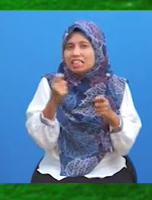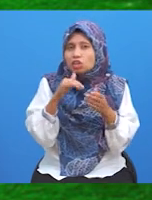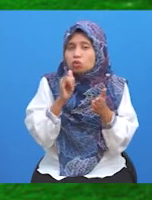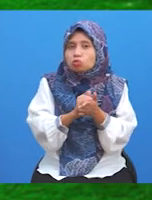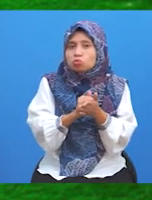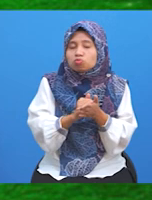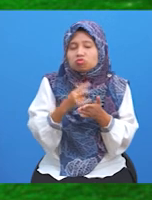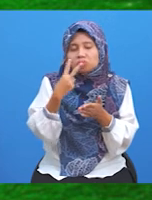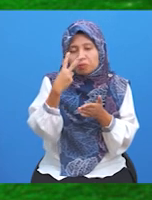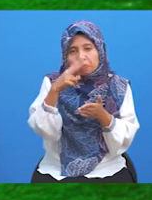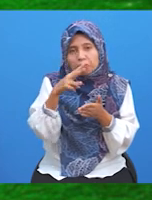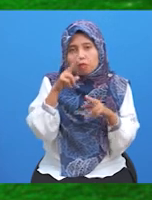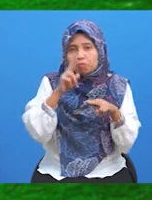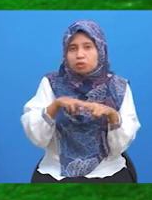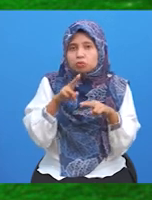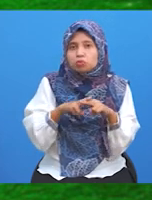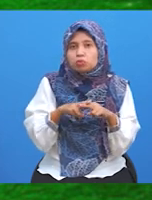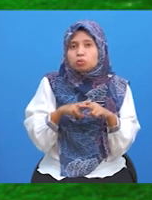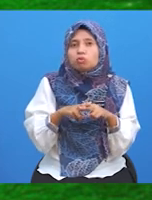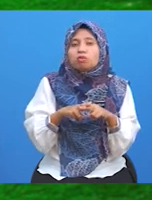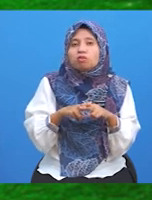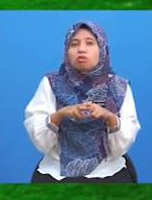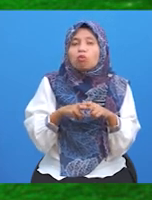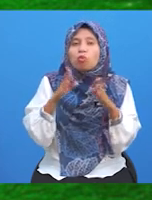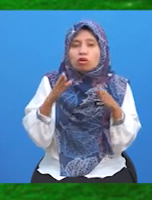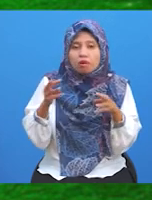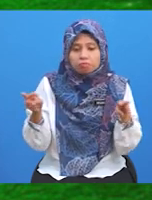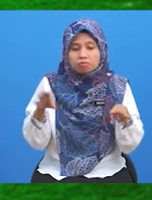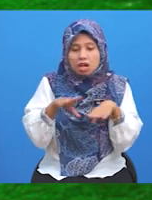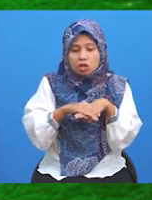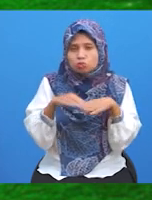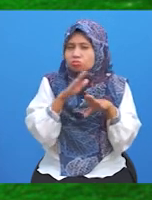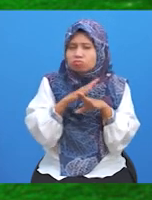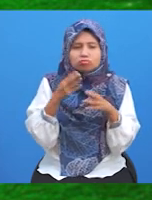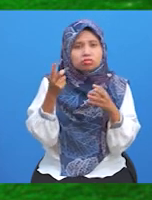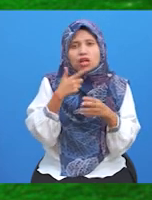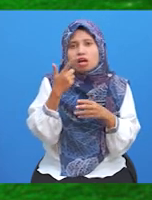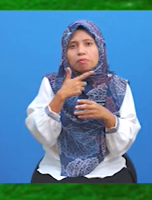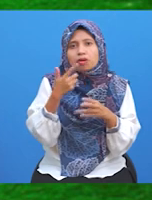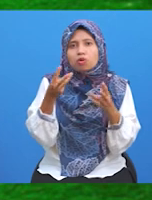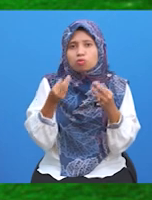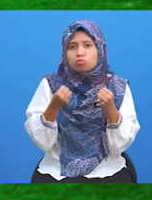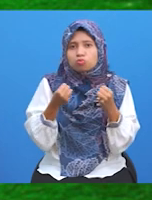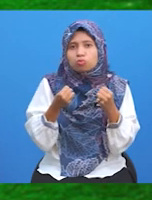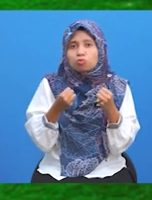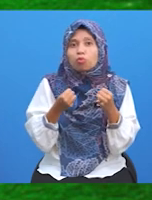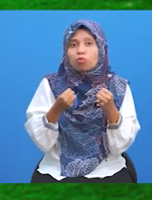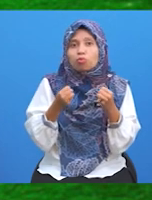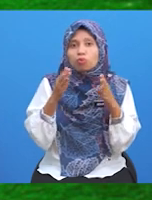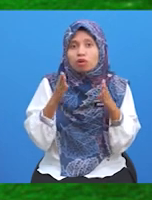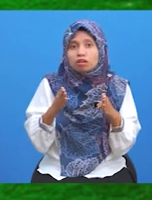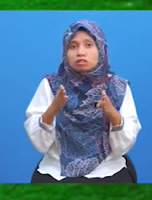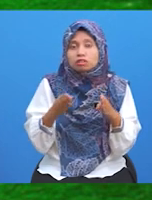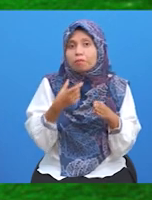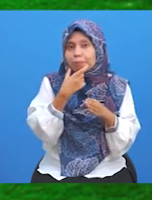jelas memperlihatkan penduduk tempatan khasnya orang Melayu tidak sanggup menerima perubahan kedudukan politik